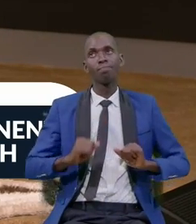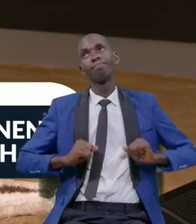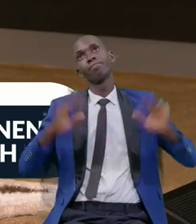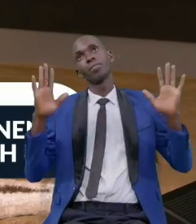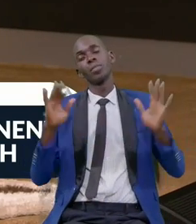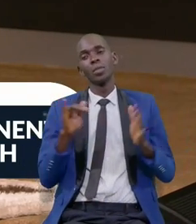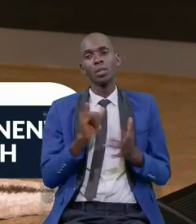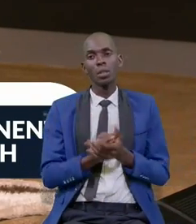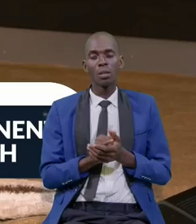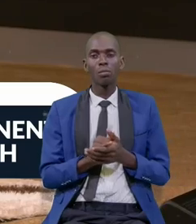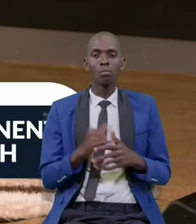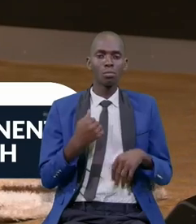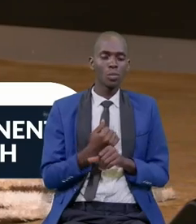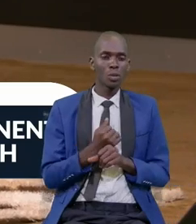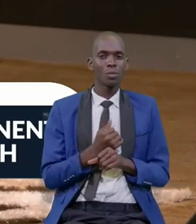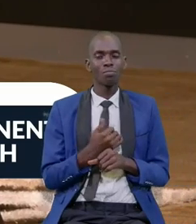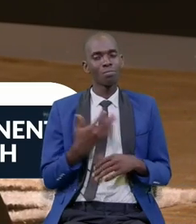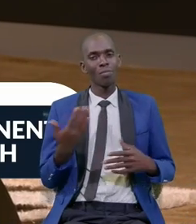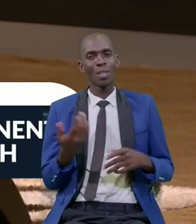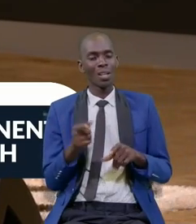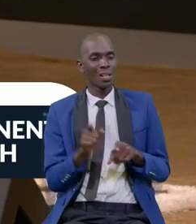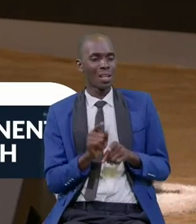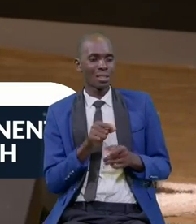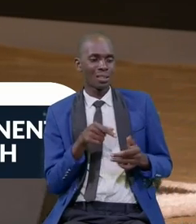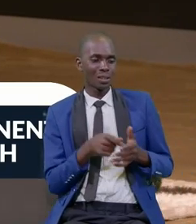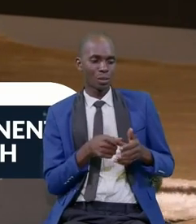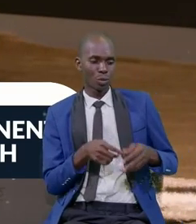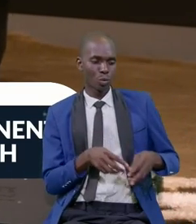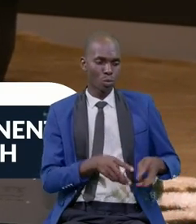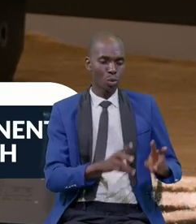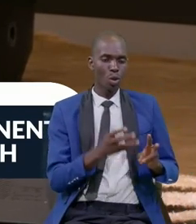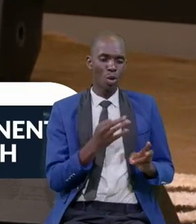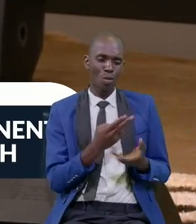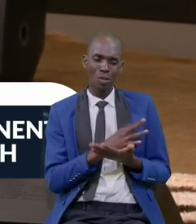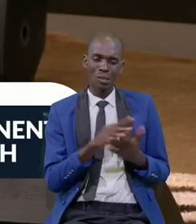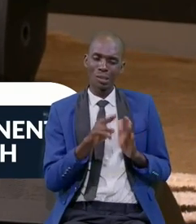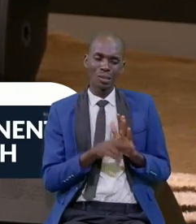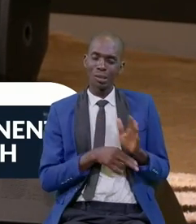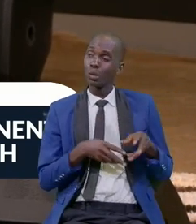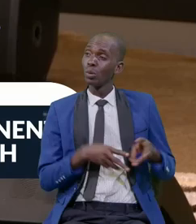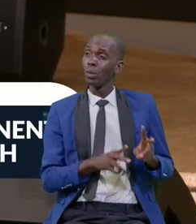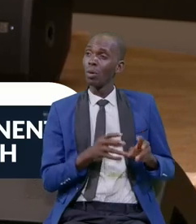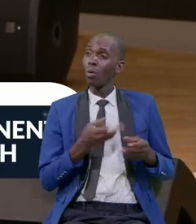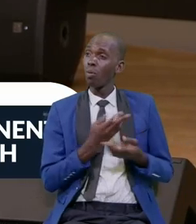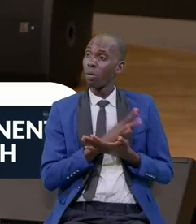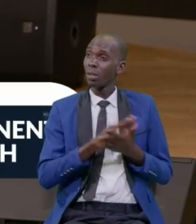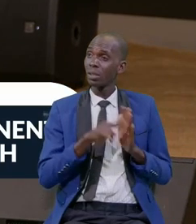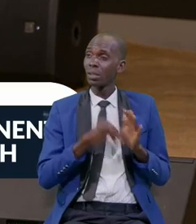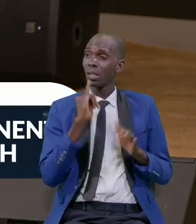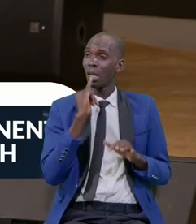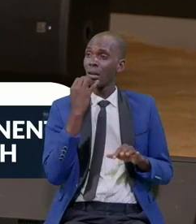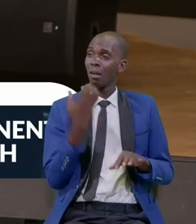dire que c'est comme cette voie, ce chemin de la sainteté est difficile, lorsqu'ils